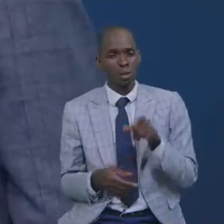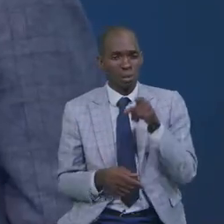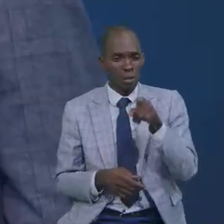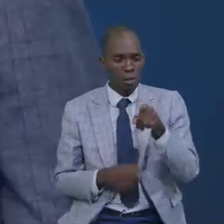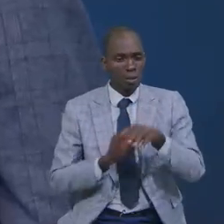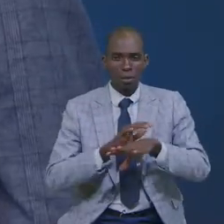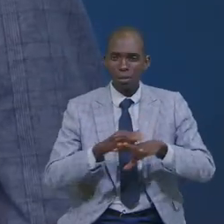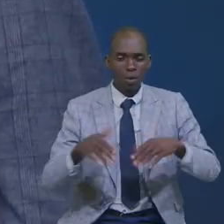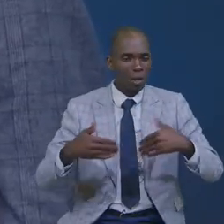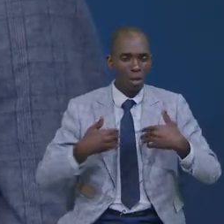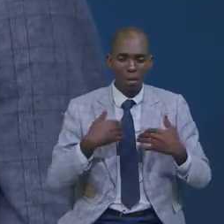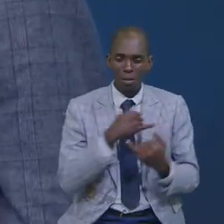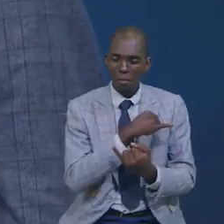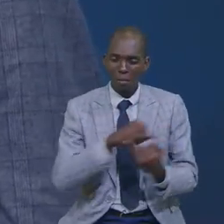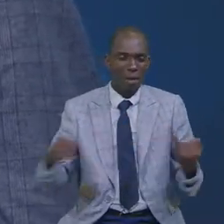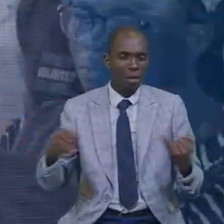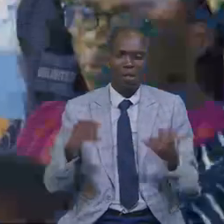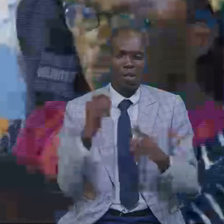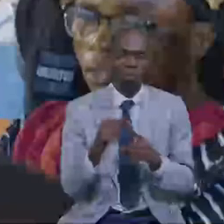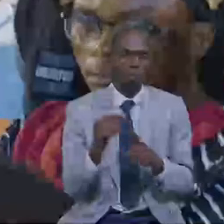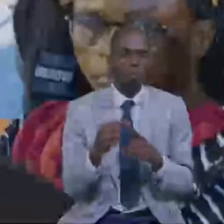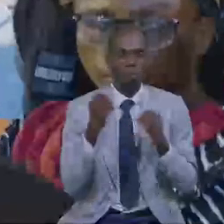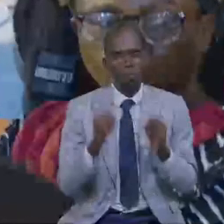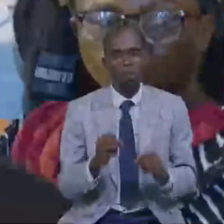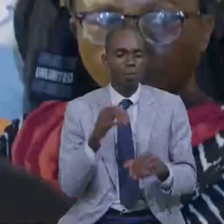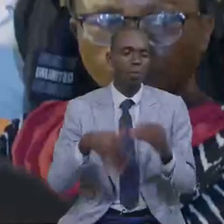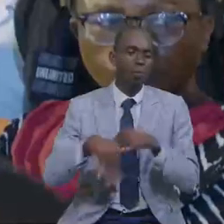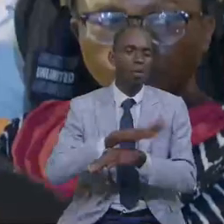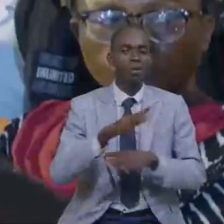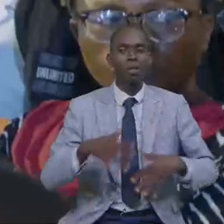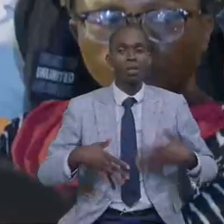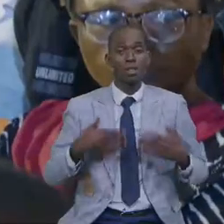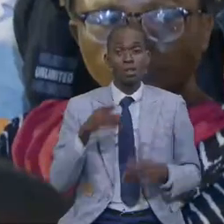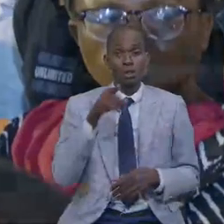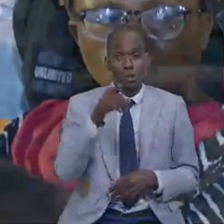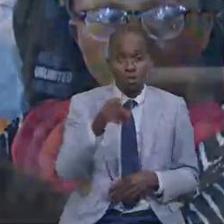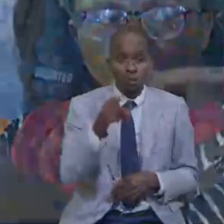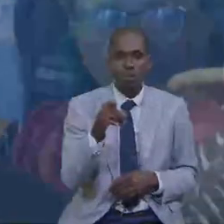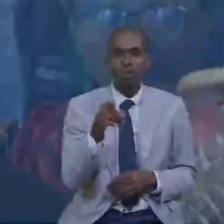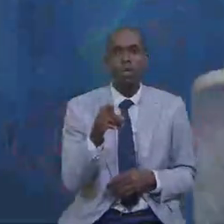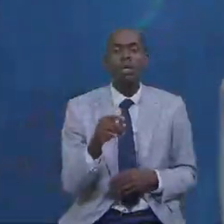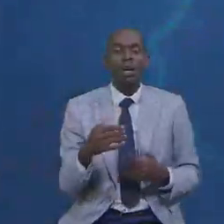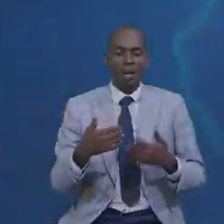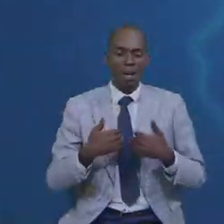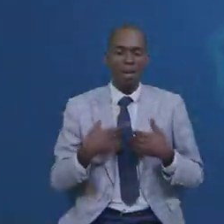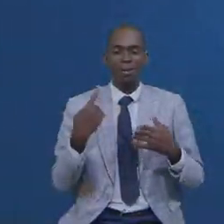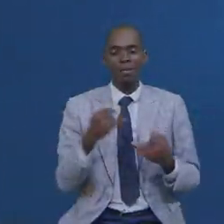il n'a pas le dernier la dernière autorité sur ta vie tu as